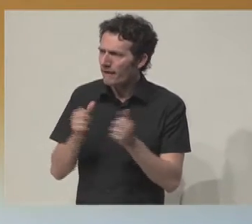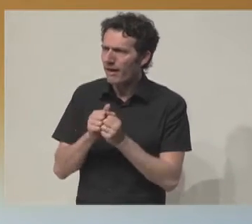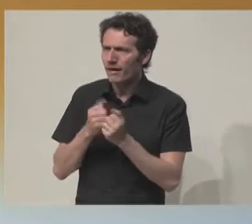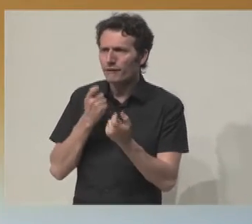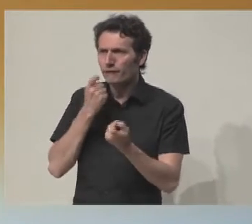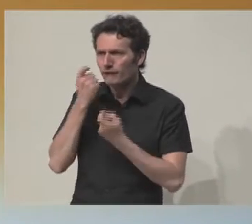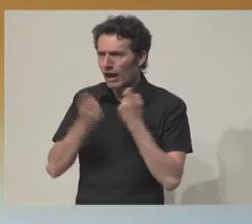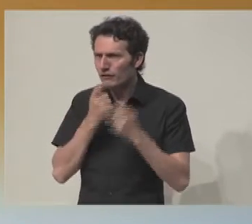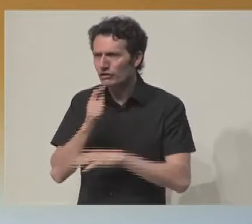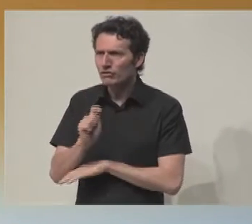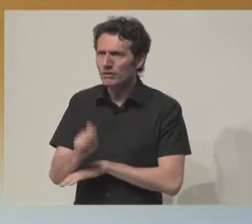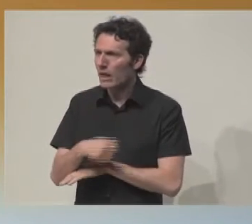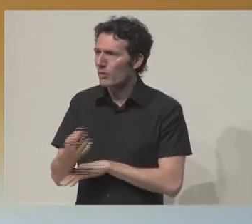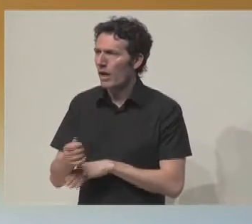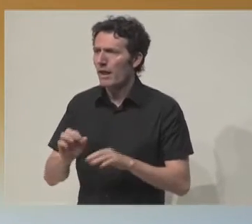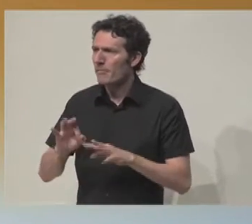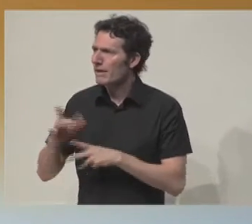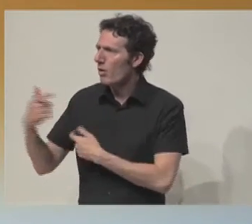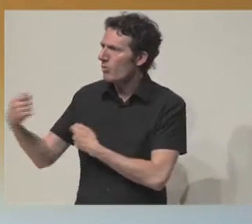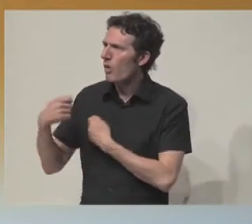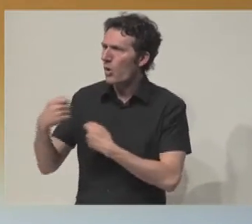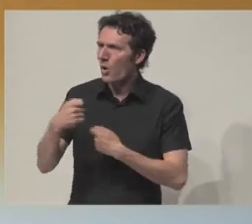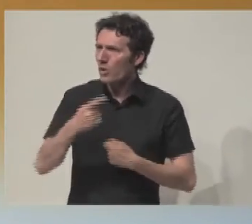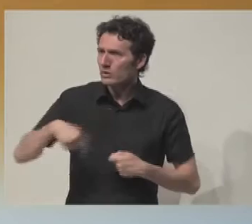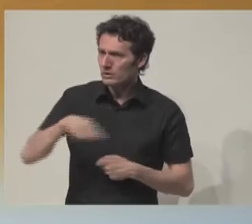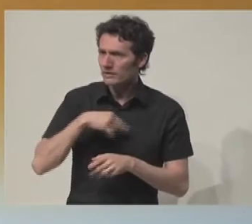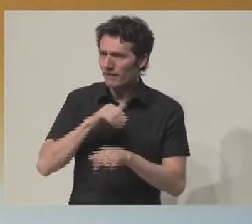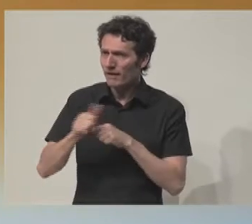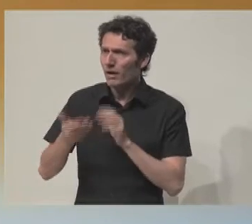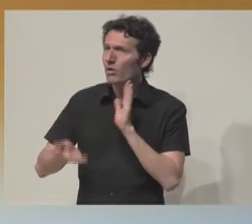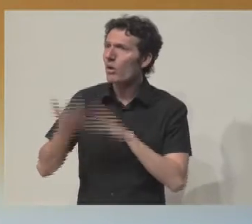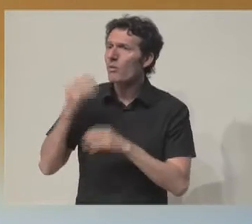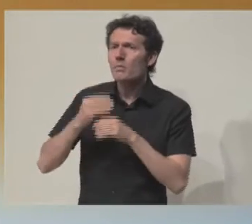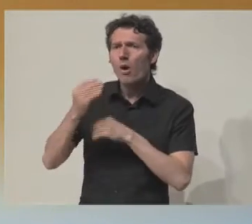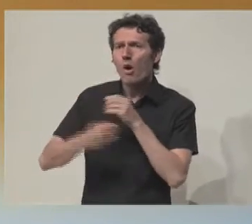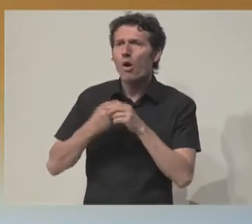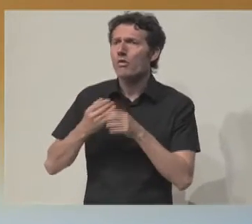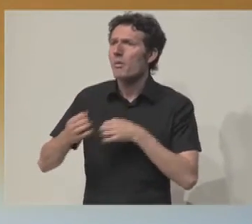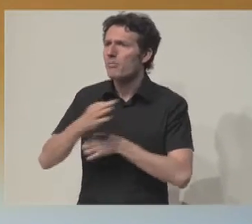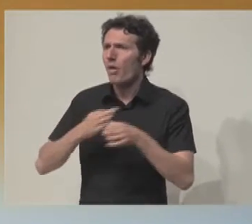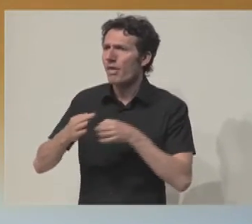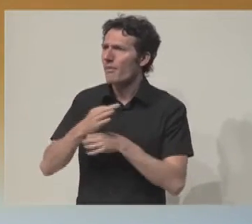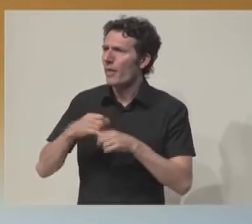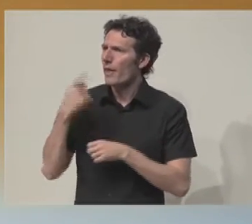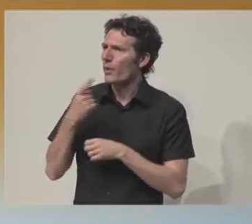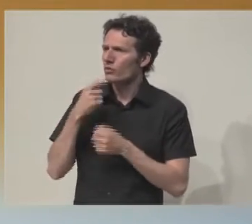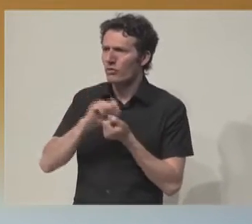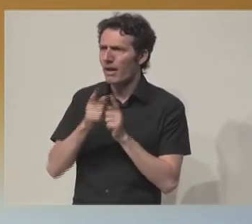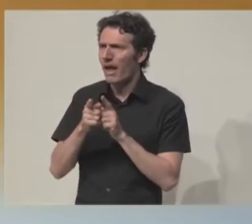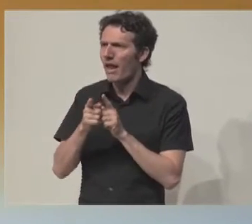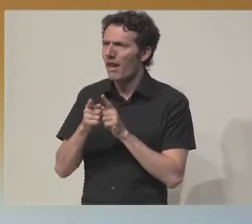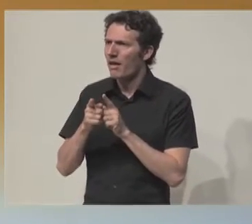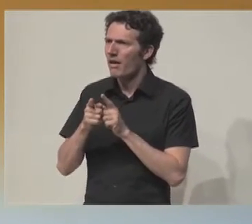sans que nul ne nous force alors que depuis que le monde est monde de la monnaie c'était le signe de la domination